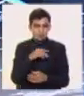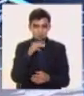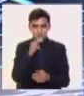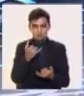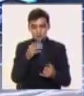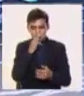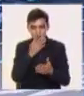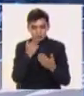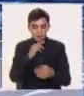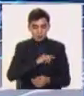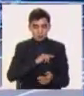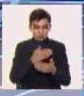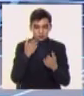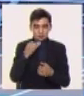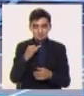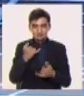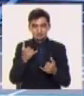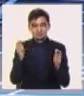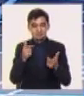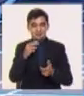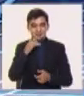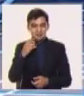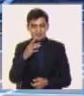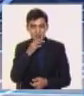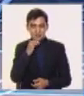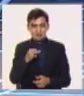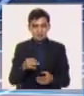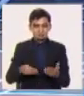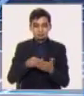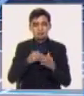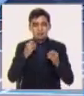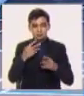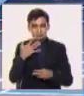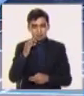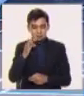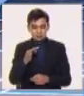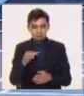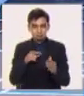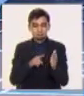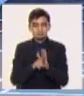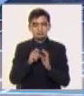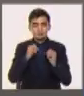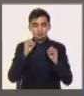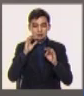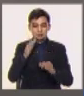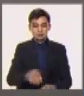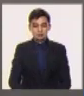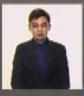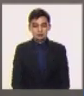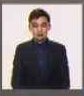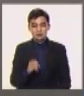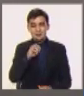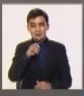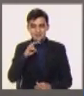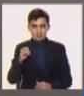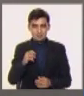не смогли собрать сумму, указанную в договоре. Есть ли выход из положения, узнавала Людмила Батюшкина. Елена боится,